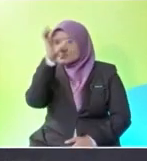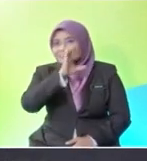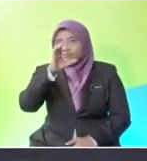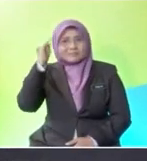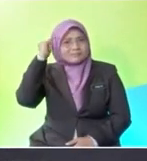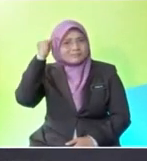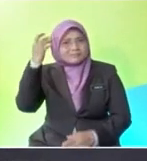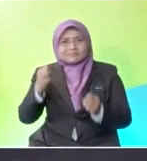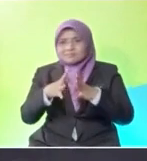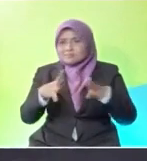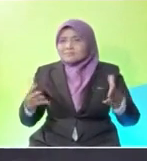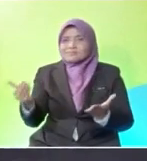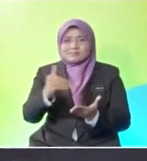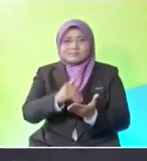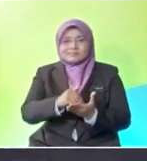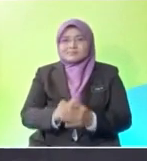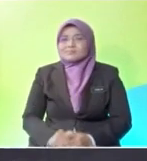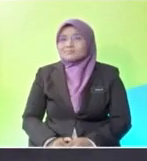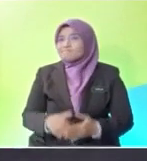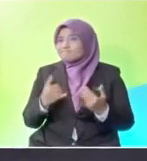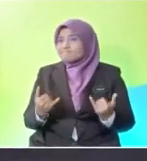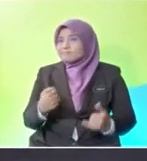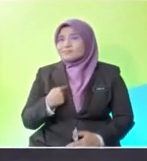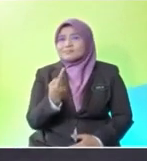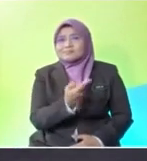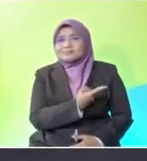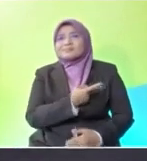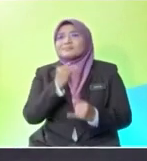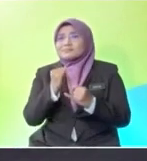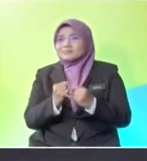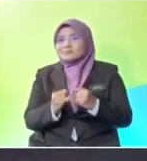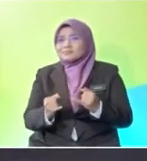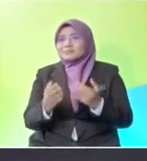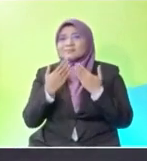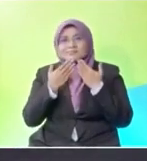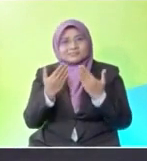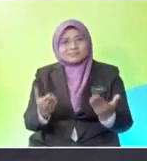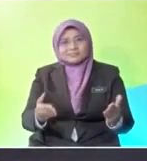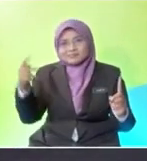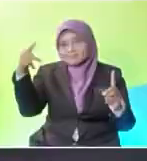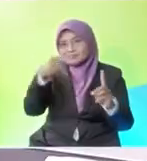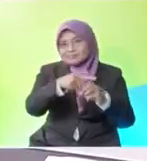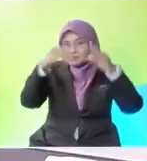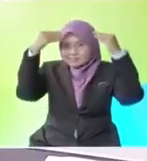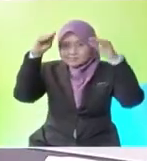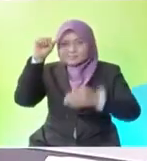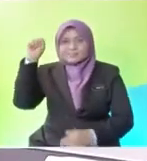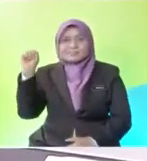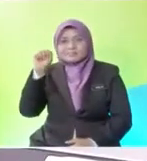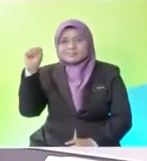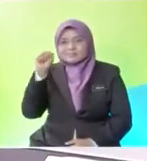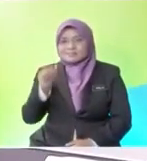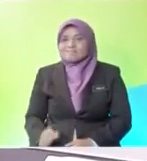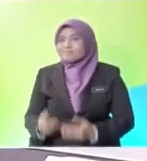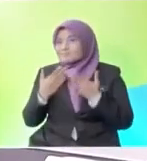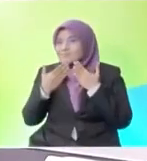sampai ke Penghujung episode kita kali ini Tentu saya ingin mengucapkan ribuan terima kasih kepada guru kita terima